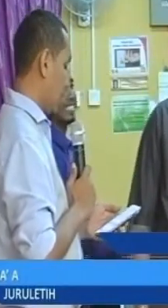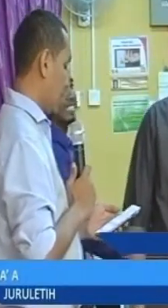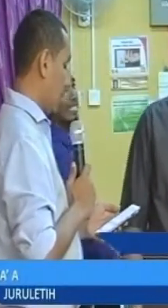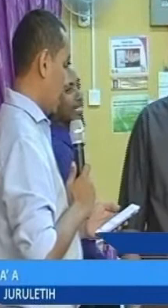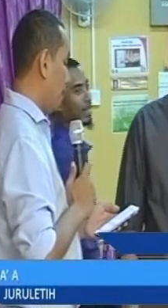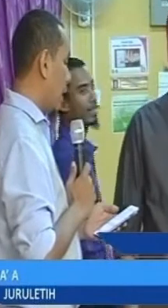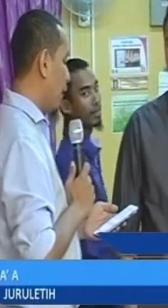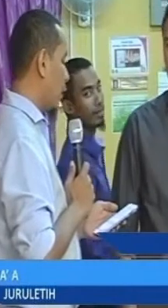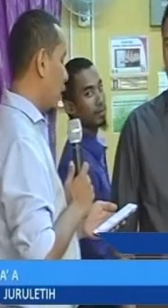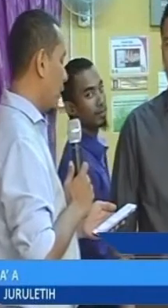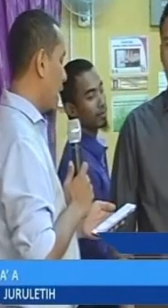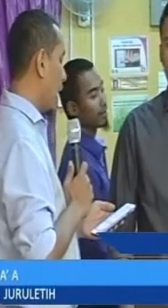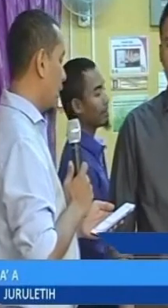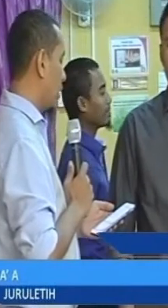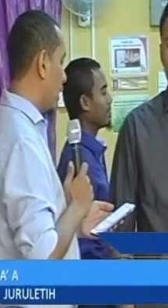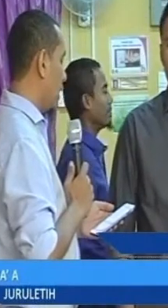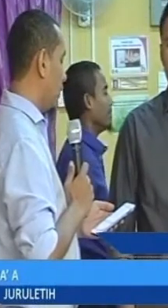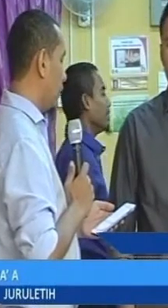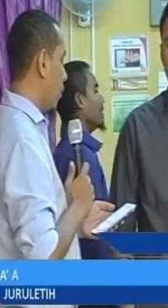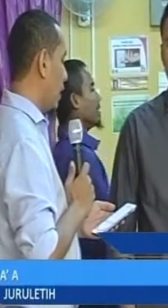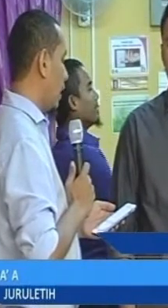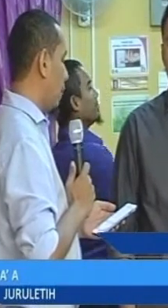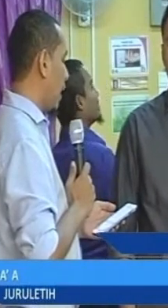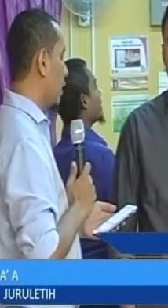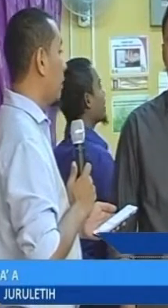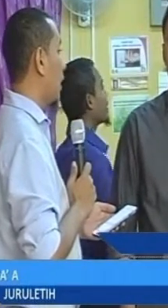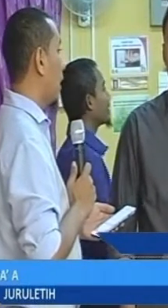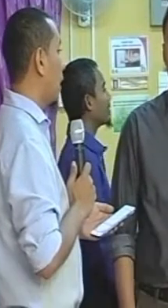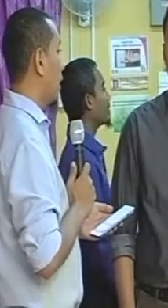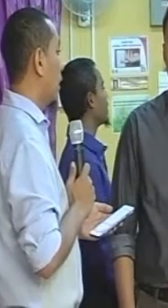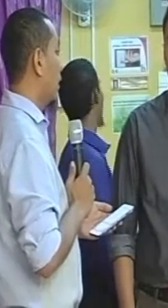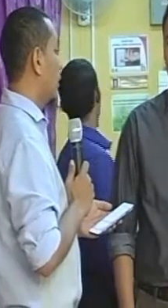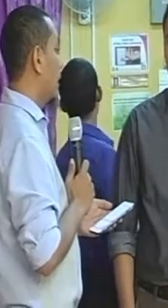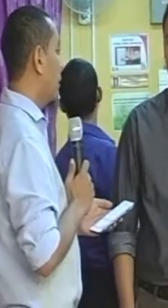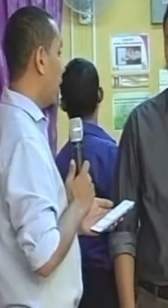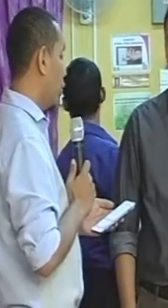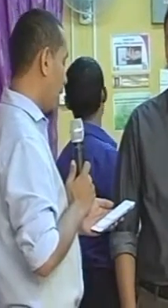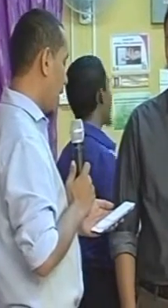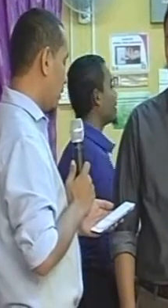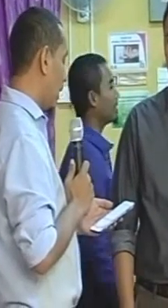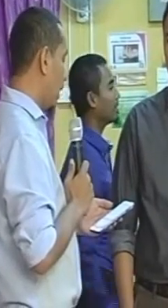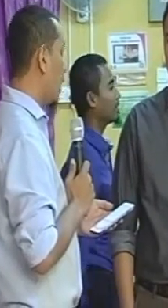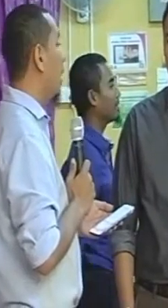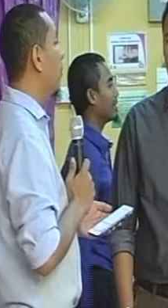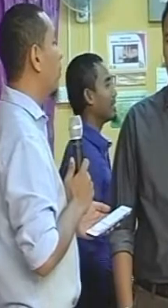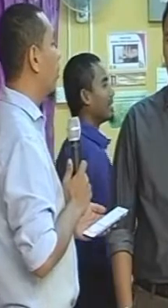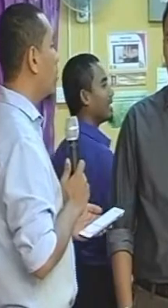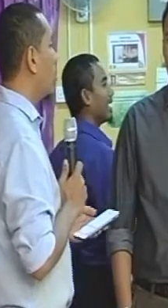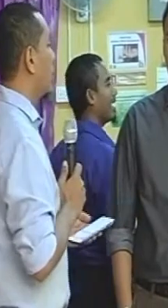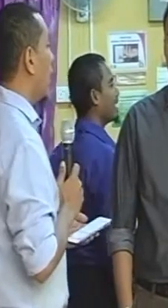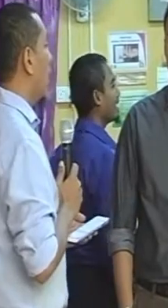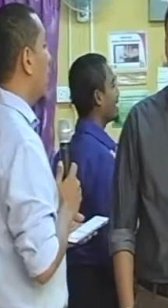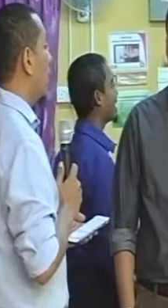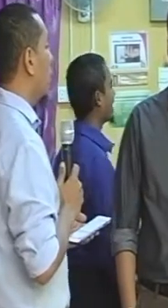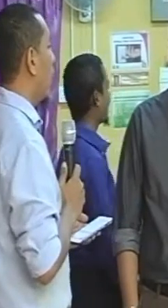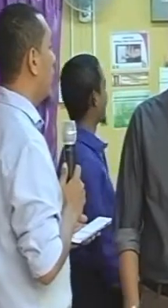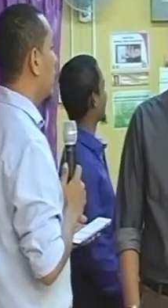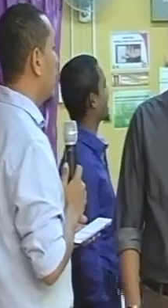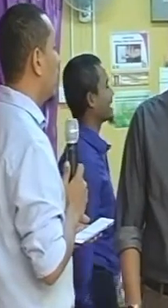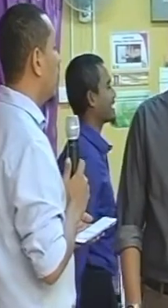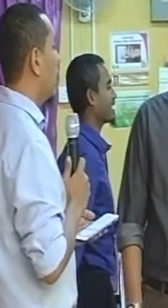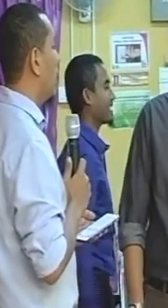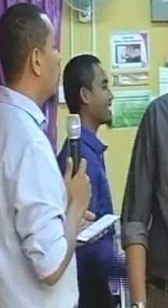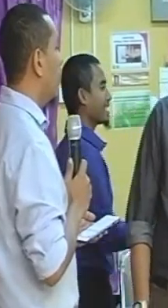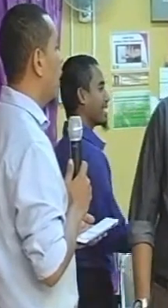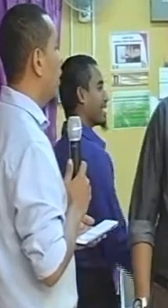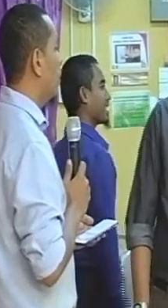tadi. Apakah faktor kemenangan single wanita Perak sebentar tadi? Jadi maklumkan tiga kali berturut-turut pasukan